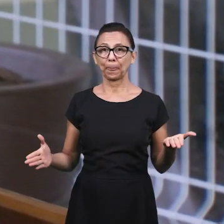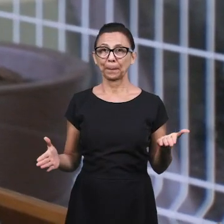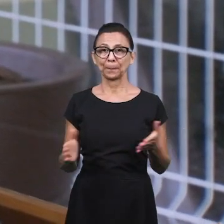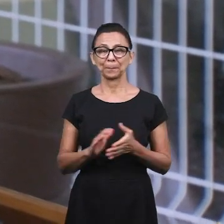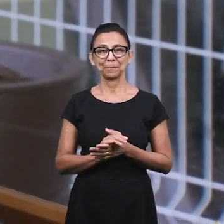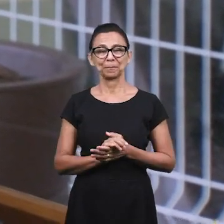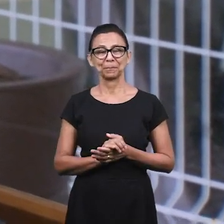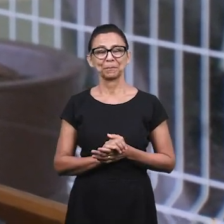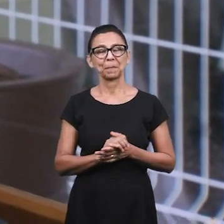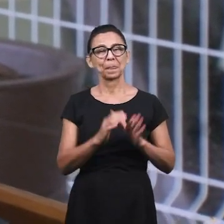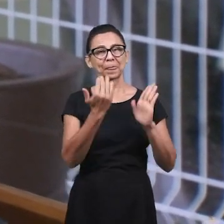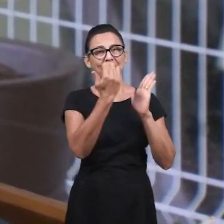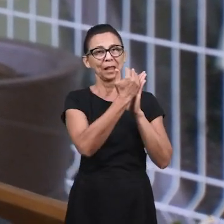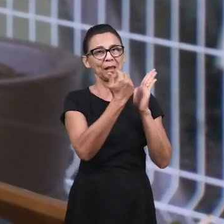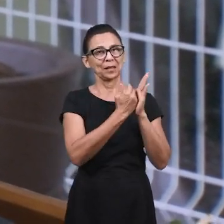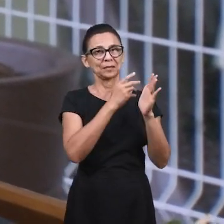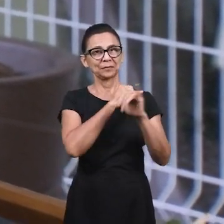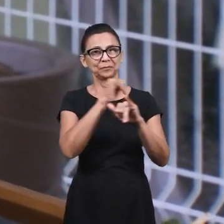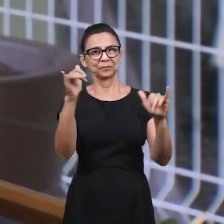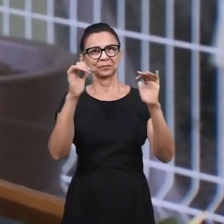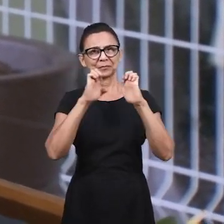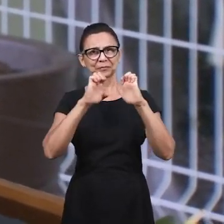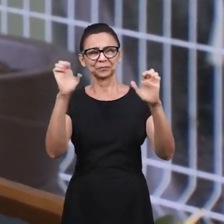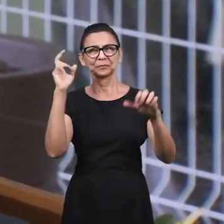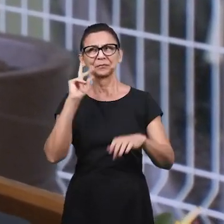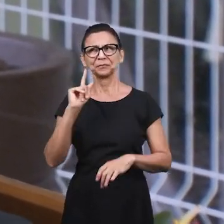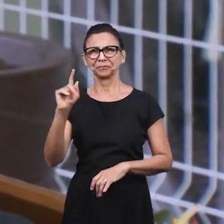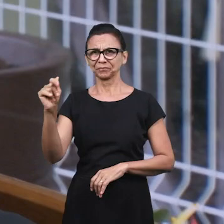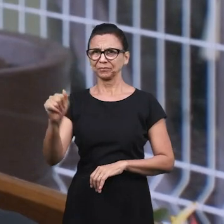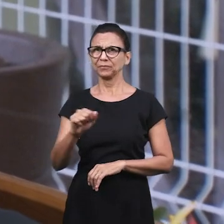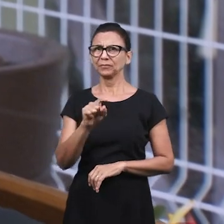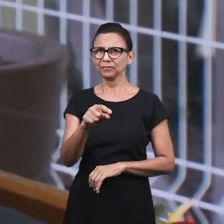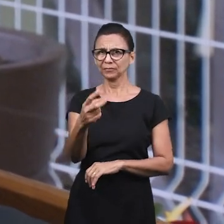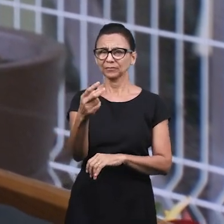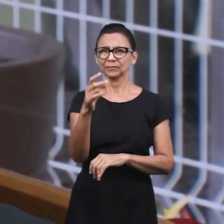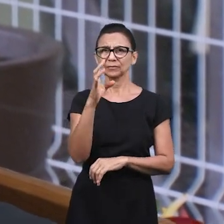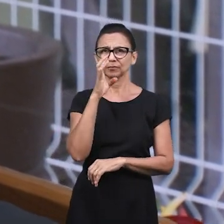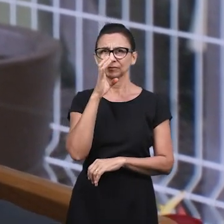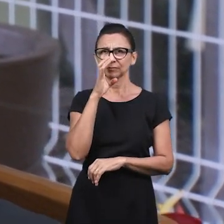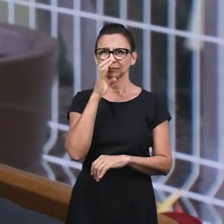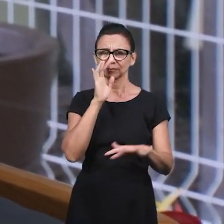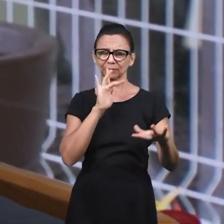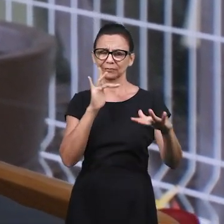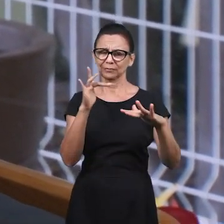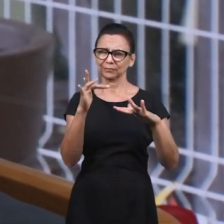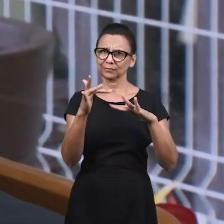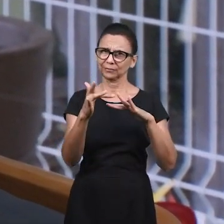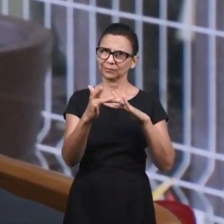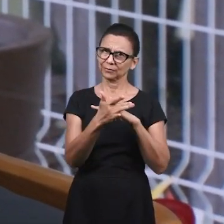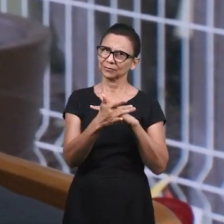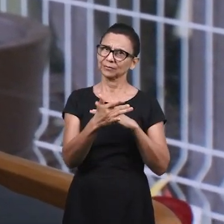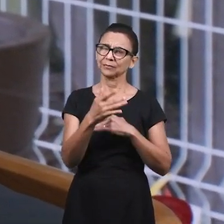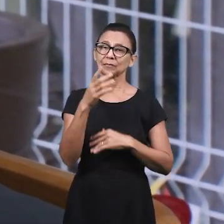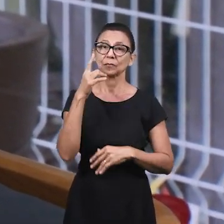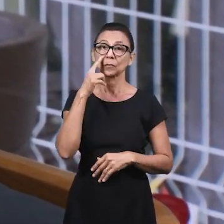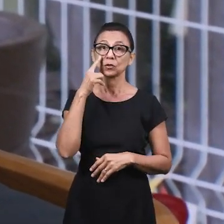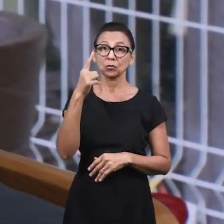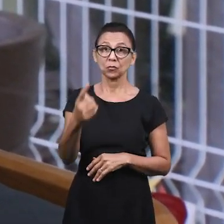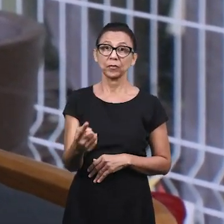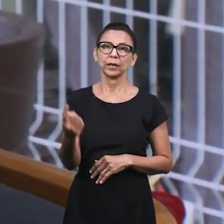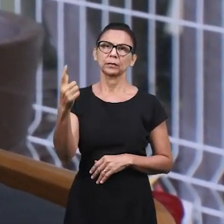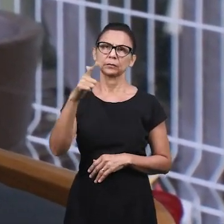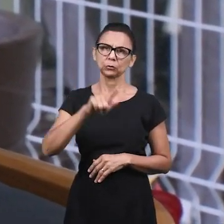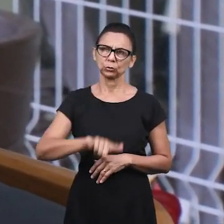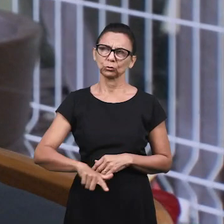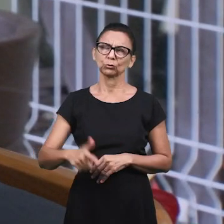La programmation en annonçant l'évangile éternel peut être assistée dans plusieurs plateformes. Vous pouvez voir